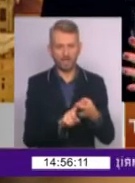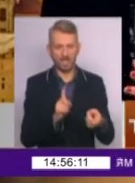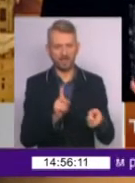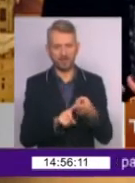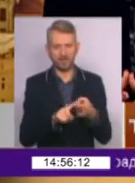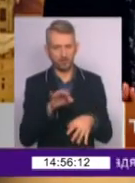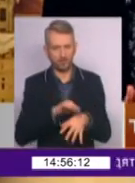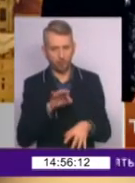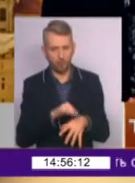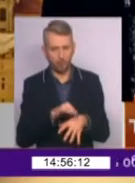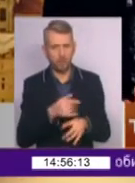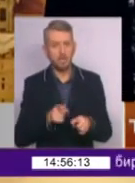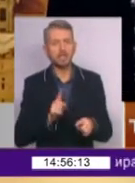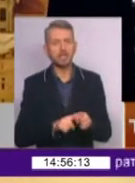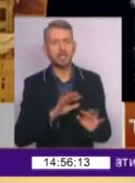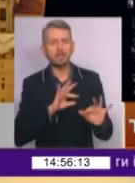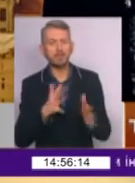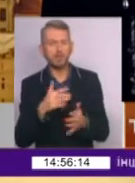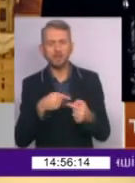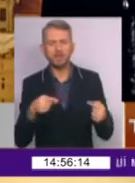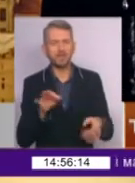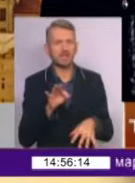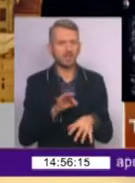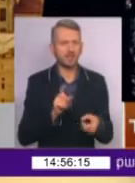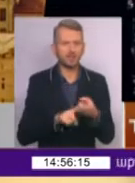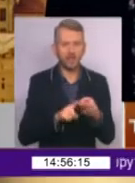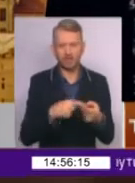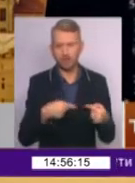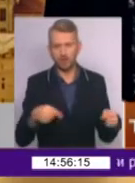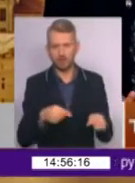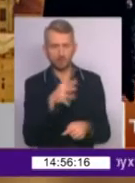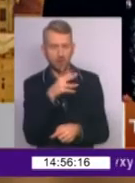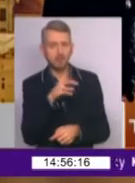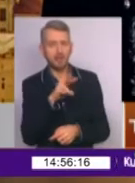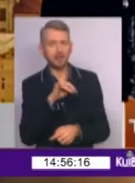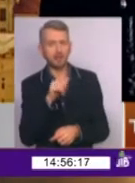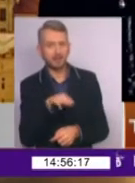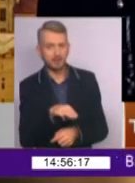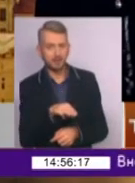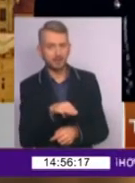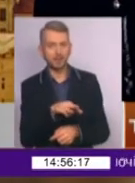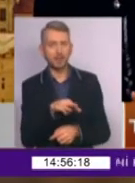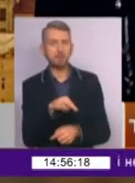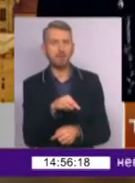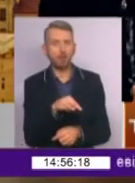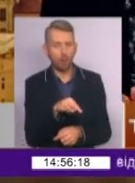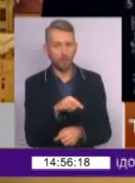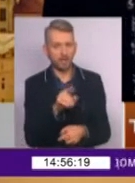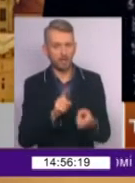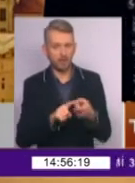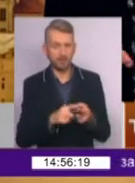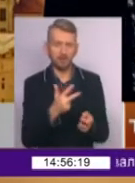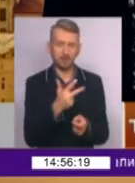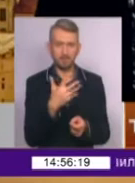прошарку, як правило, це відбувається при різних інфекціях по-різному. При менінгіті, при менінгококовій інфекції це 3-5